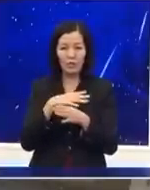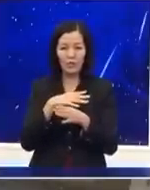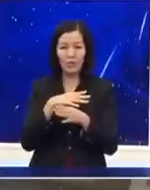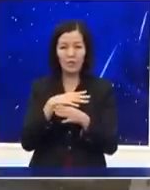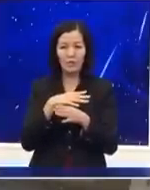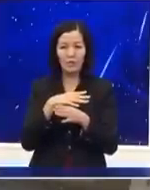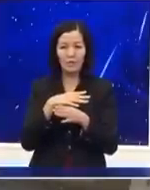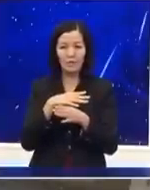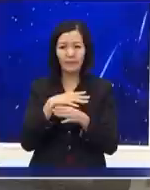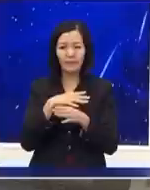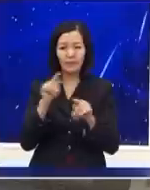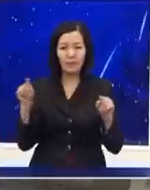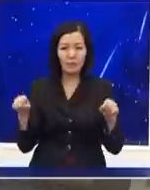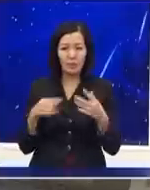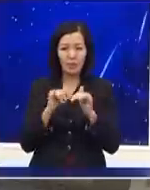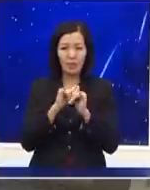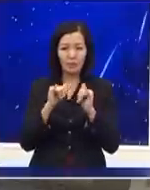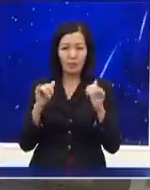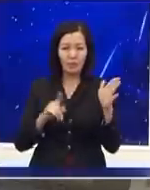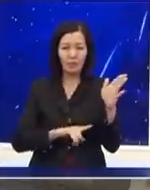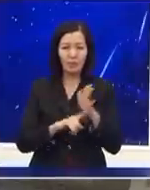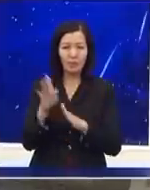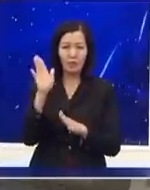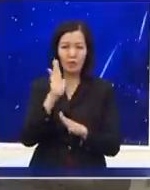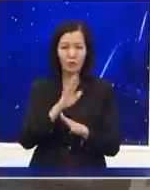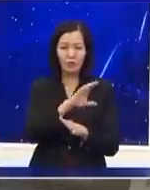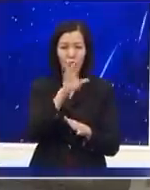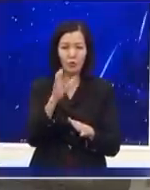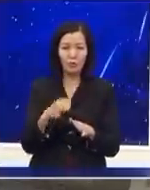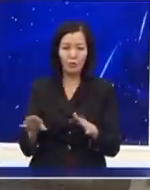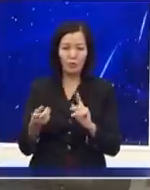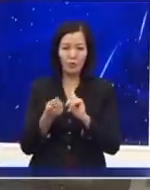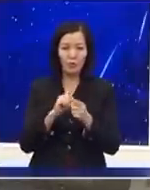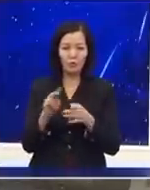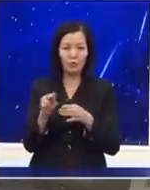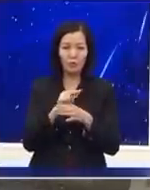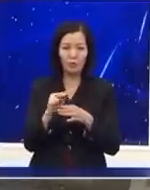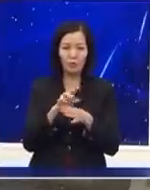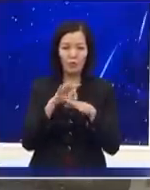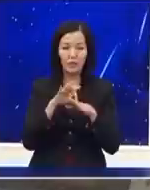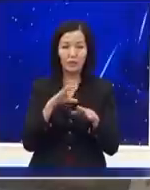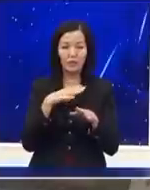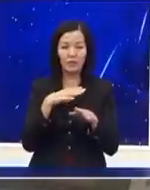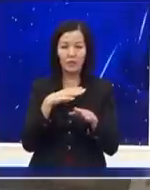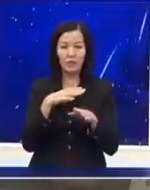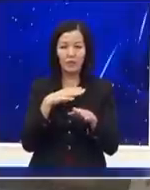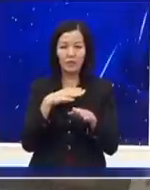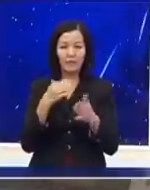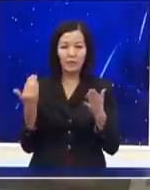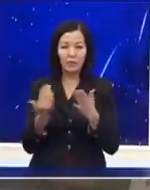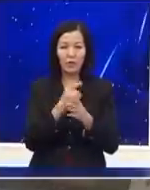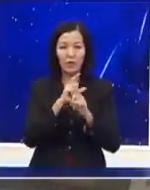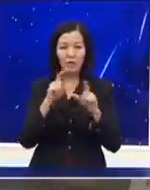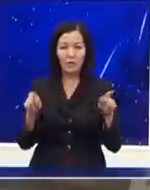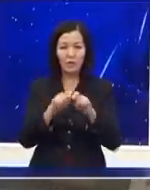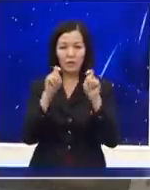боп, содан кейін мына су құбырын жасап, не жаңа ғимараттар